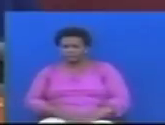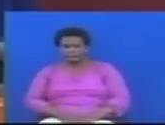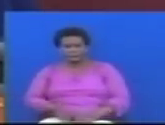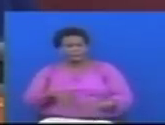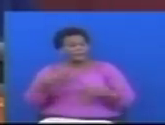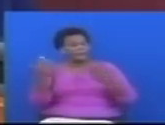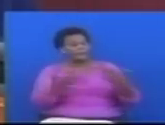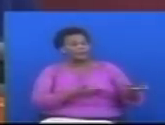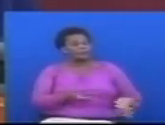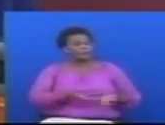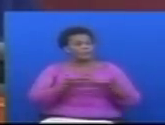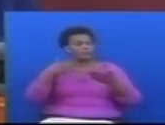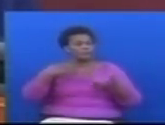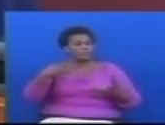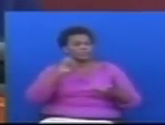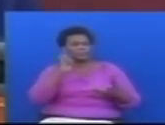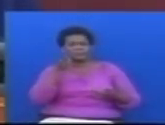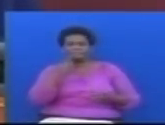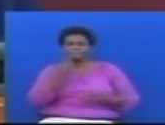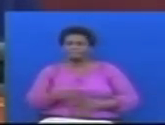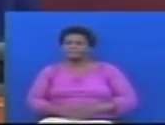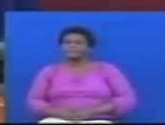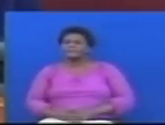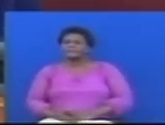Waziri Ofisi ya Rais TAMISEMI, majibu.